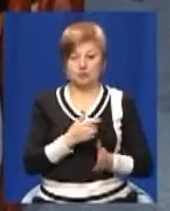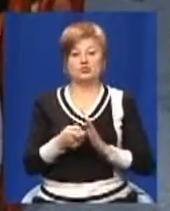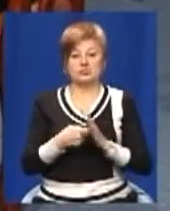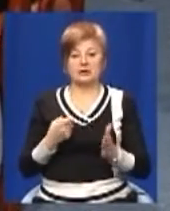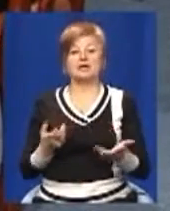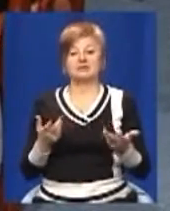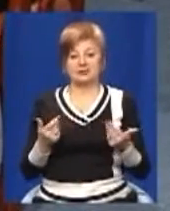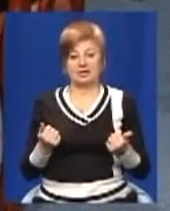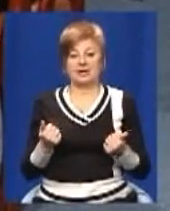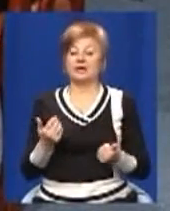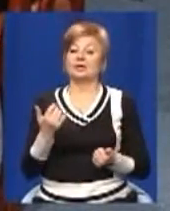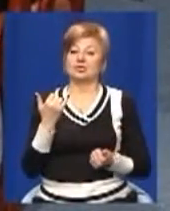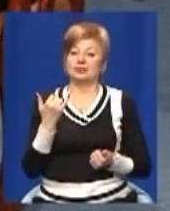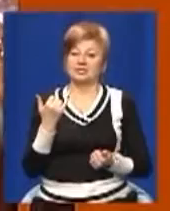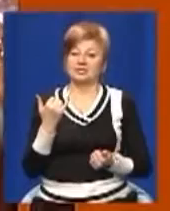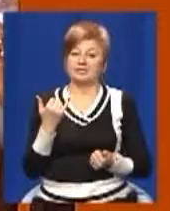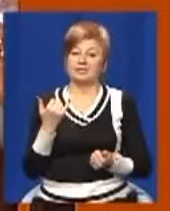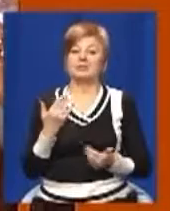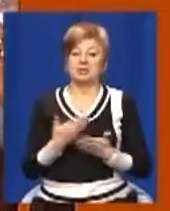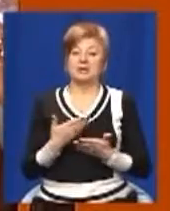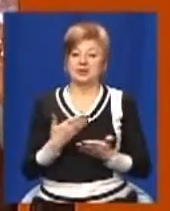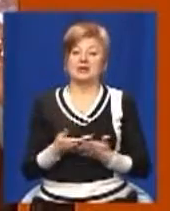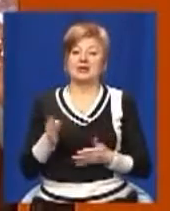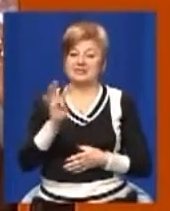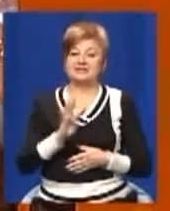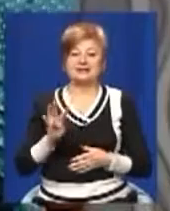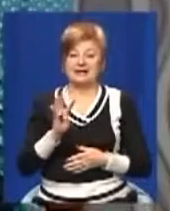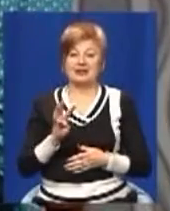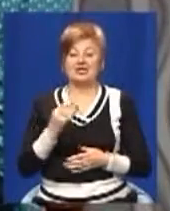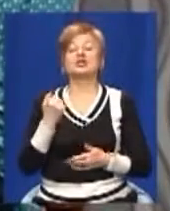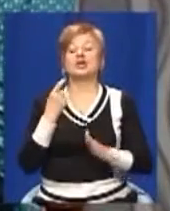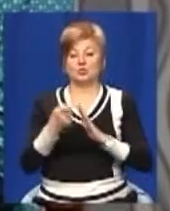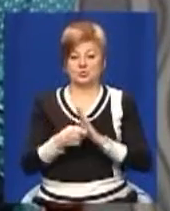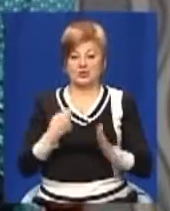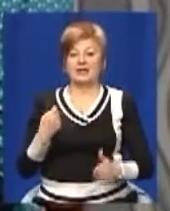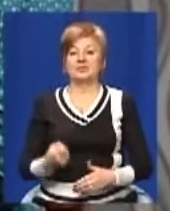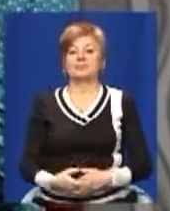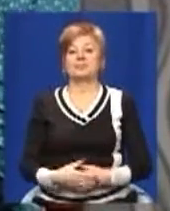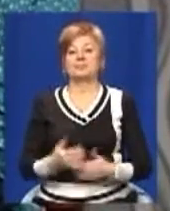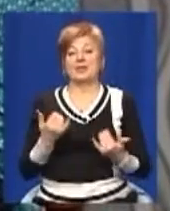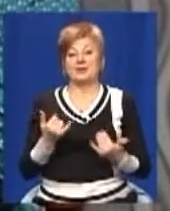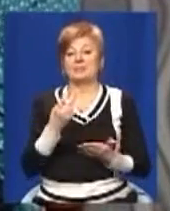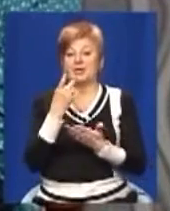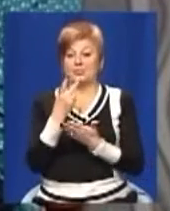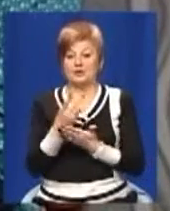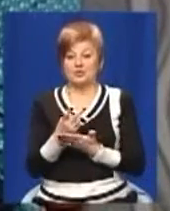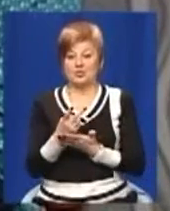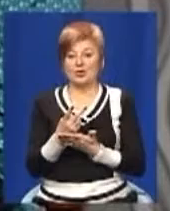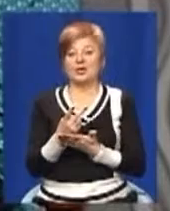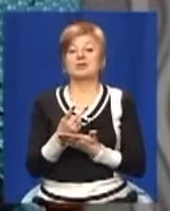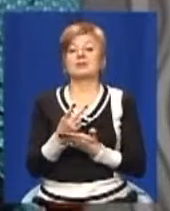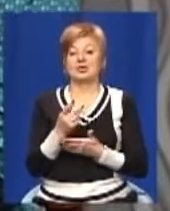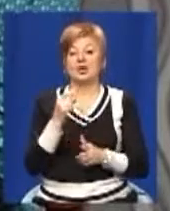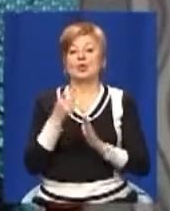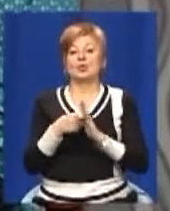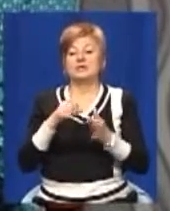дізнатися? Так. То, шановні телеглядачі. Мені здається, що сірого. Зараз ми про це довідаємося, так? А тепер переходимо до нашої рубрики